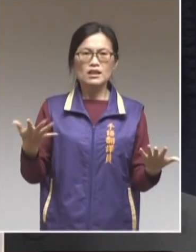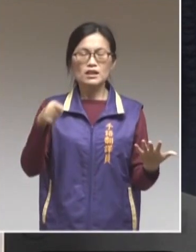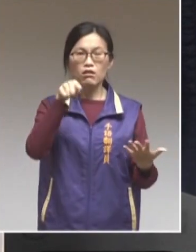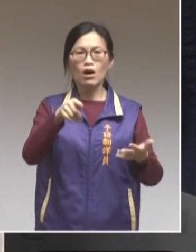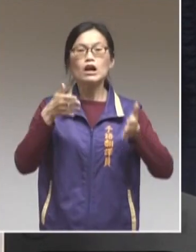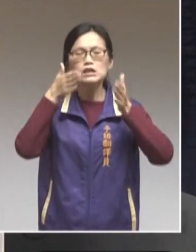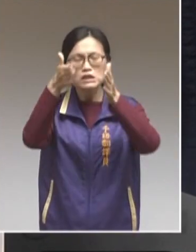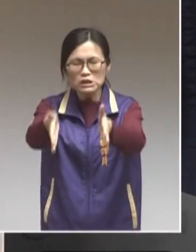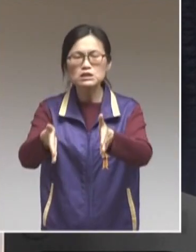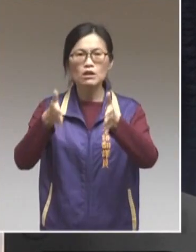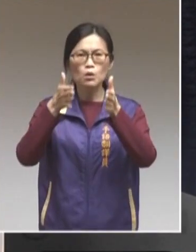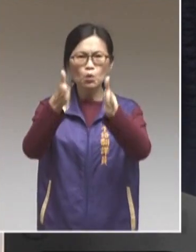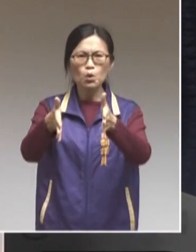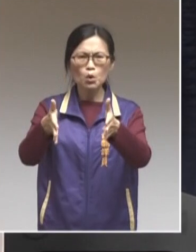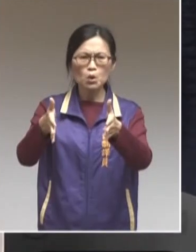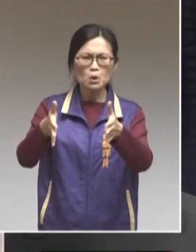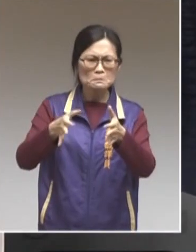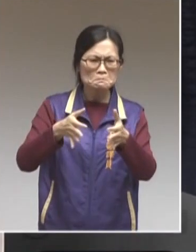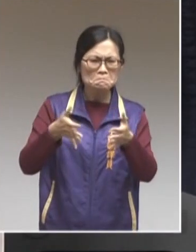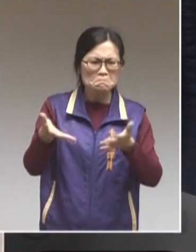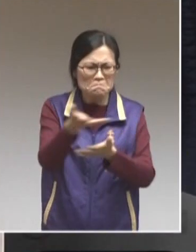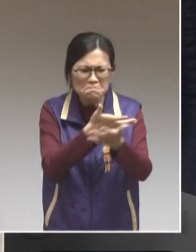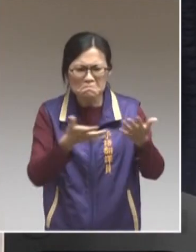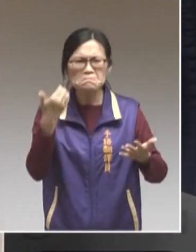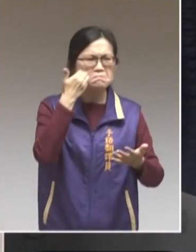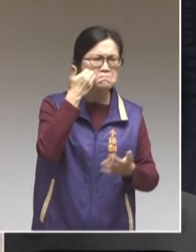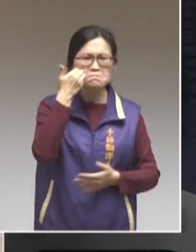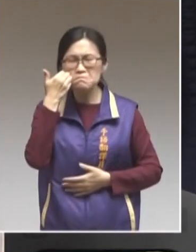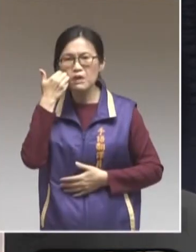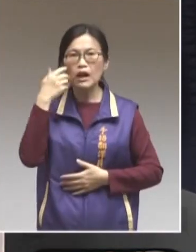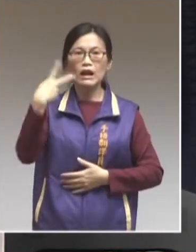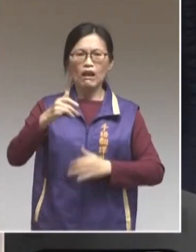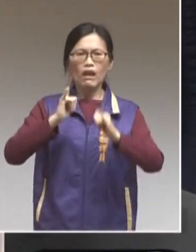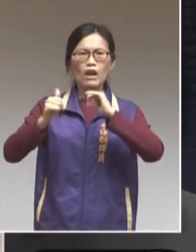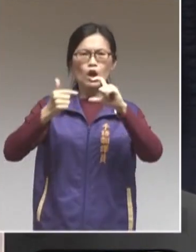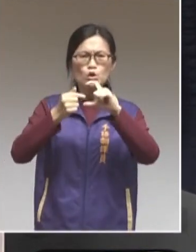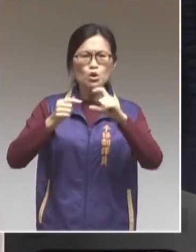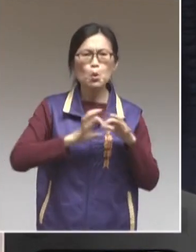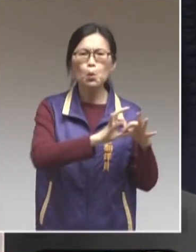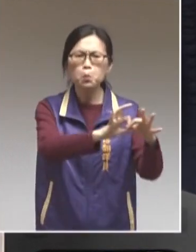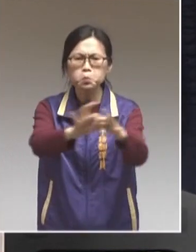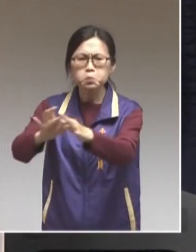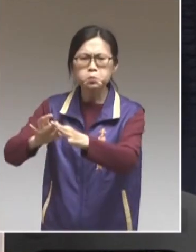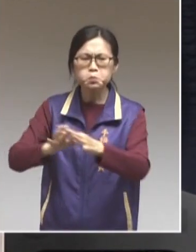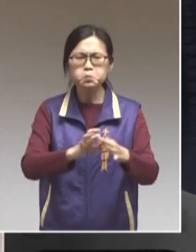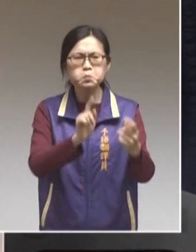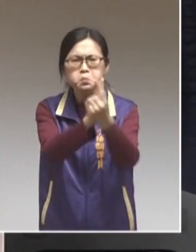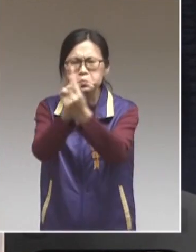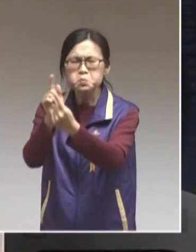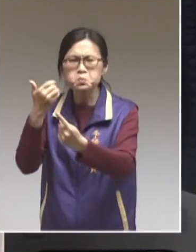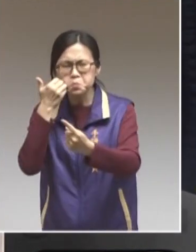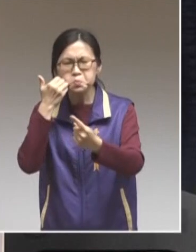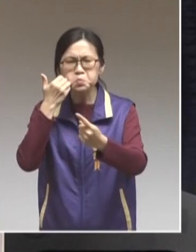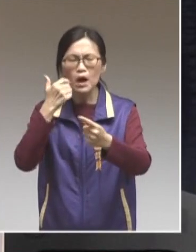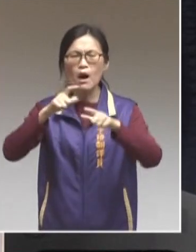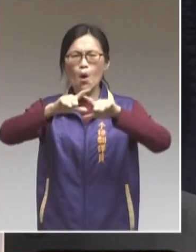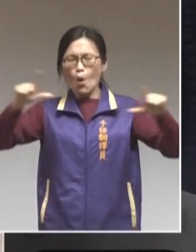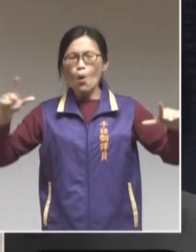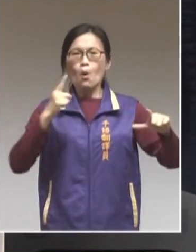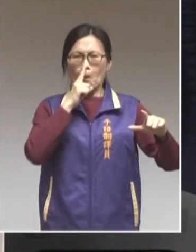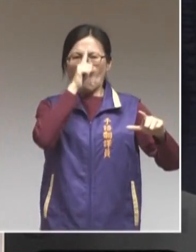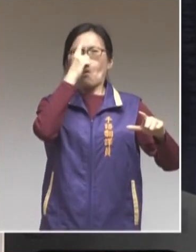针对啊整个关系脉络，还有啊整个社区的一个联系网进行扩大的筛检。那这个部